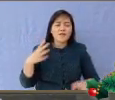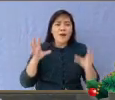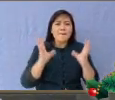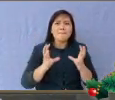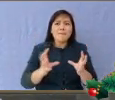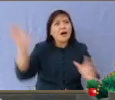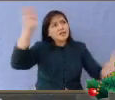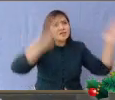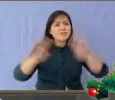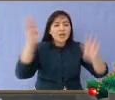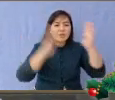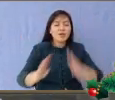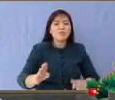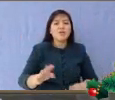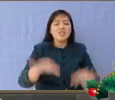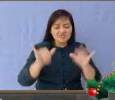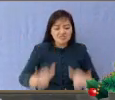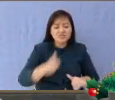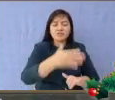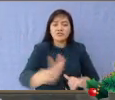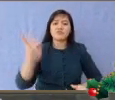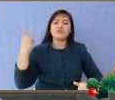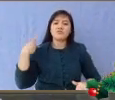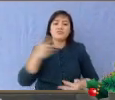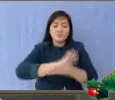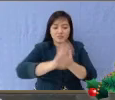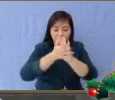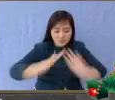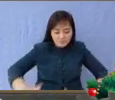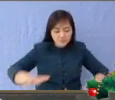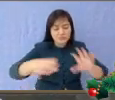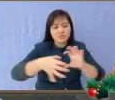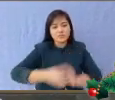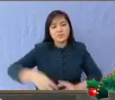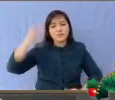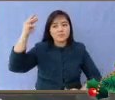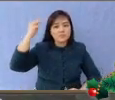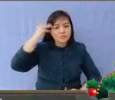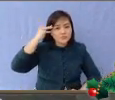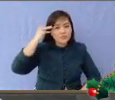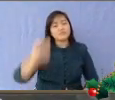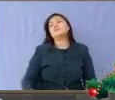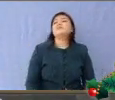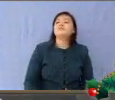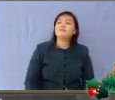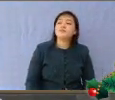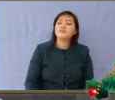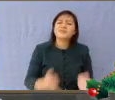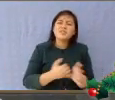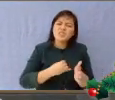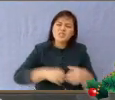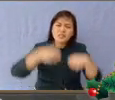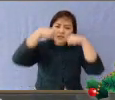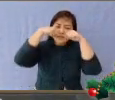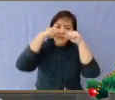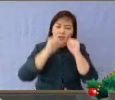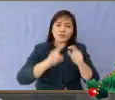Alam niyo po mga kapatid, nakakalungkot naman. At nakakalungkot na nakakainis